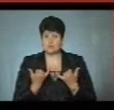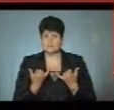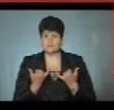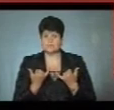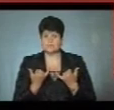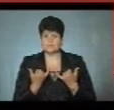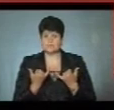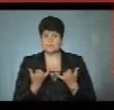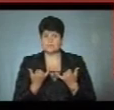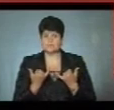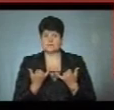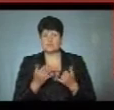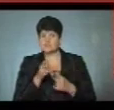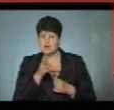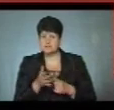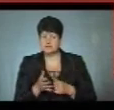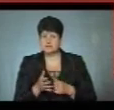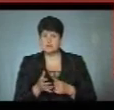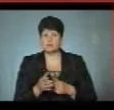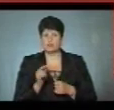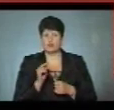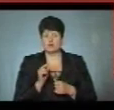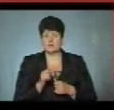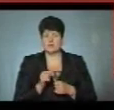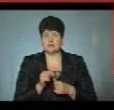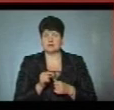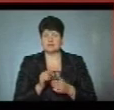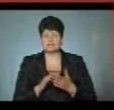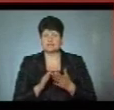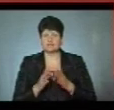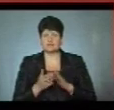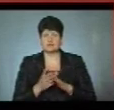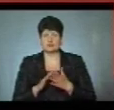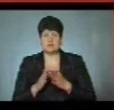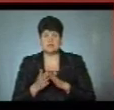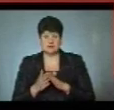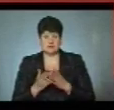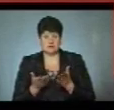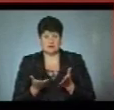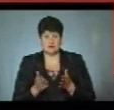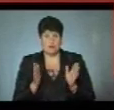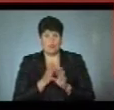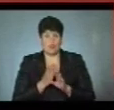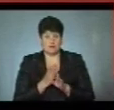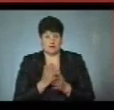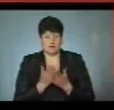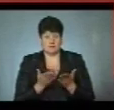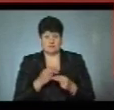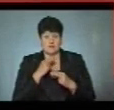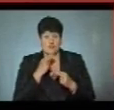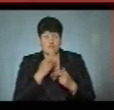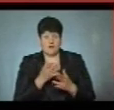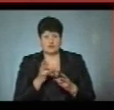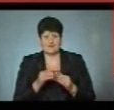по сьогоднішній час, по тих ситуаційних погодах, що є, треба було звертати увагу, і ми звертаємо увагу